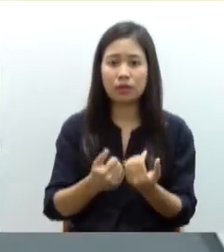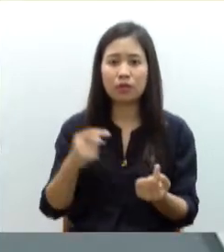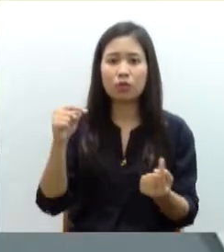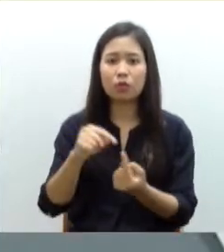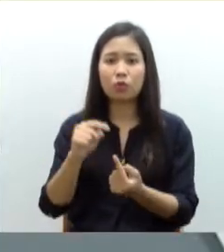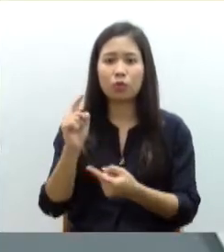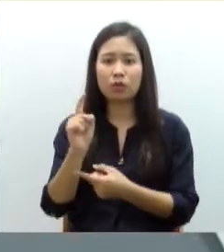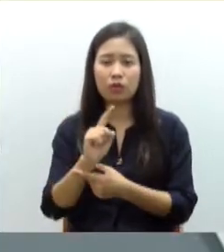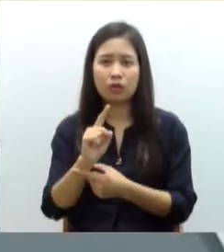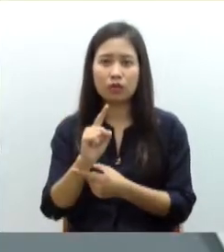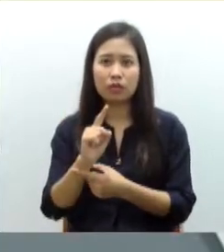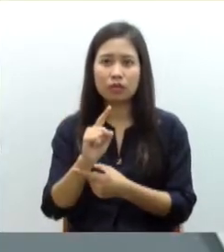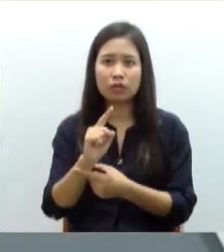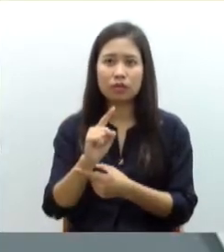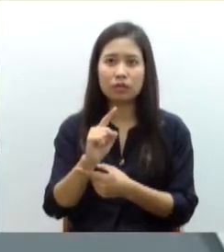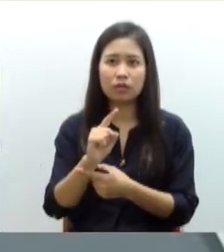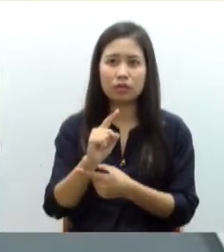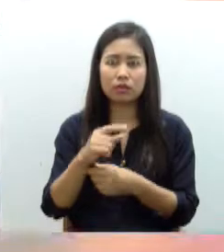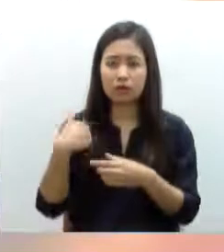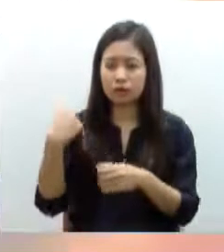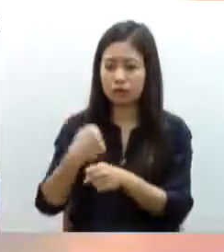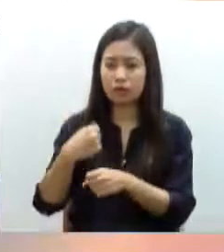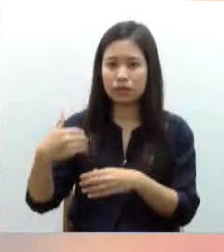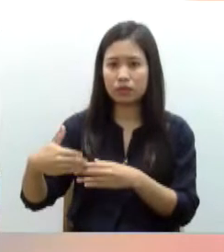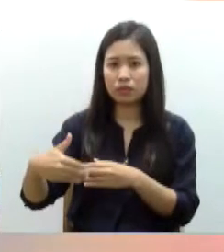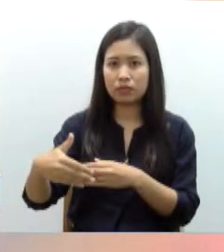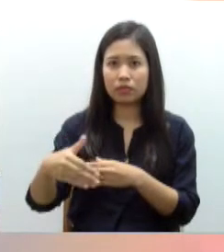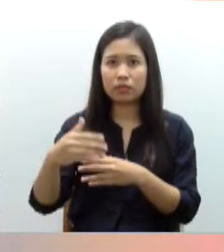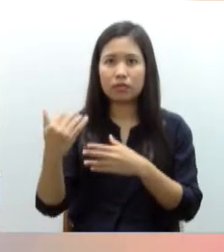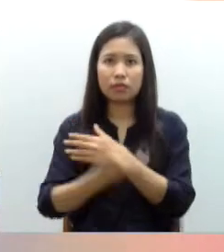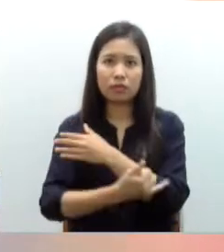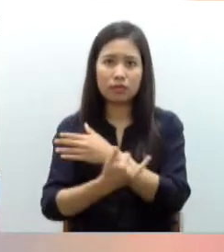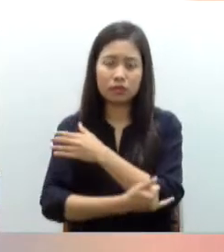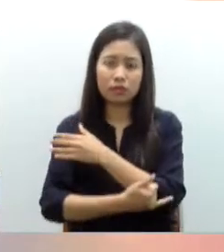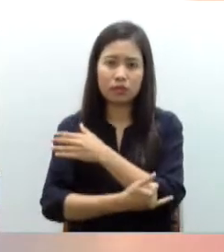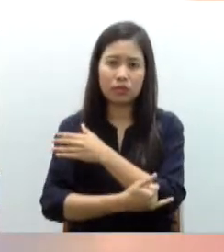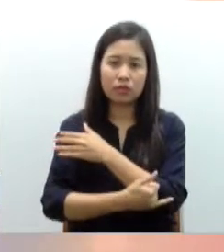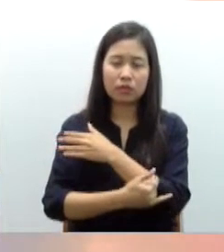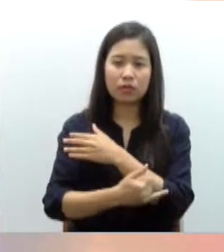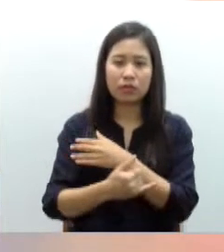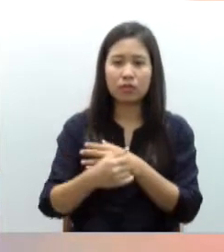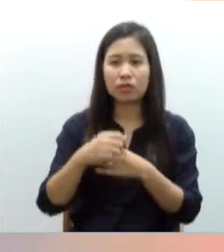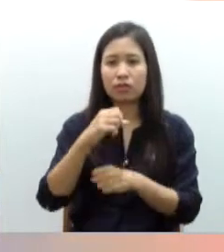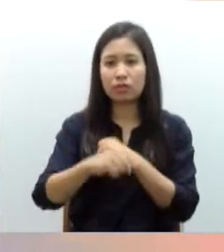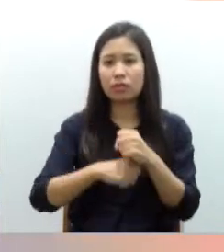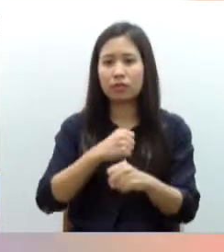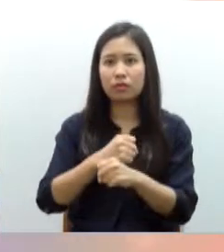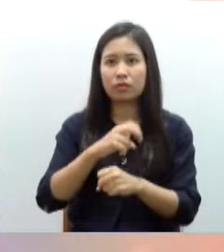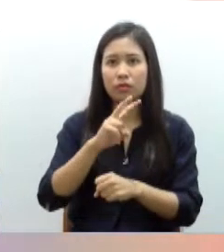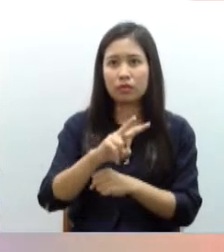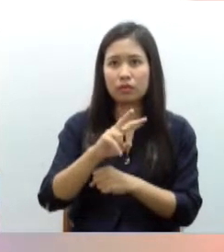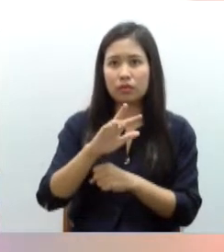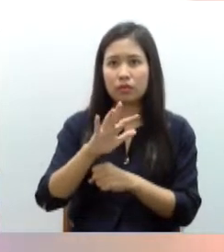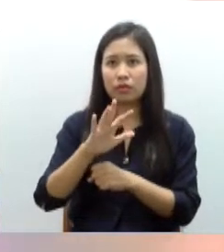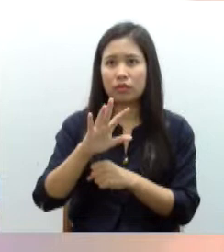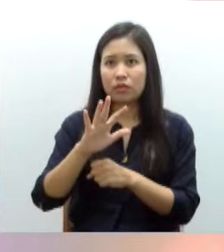ที่ขับเคลื่อนนะฮะประเทศตามยุทธศาสตร์ชาติ20ปี ครับ คือปีพ.ศ. 2561ถึง